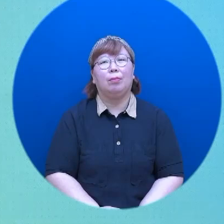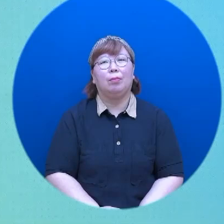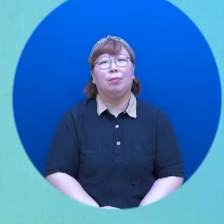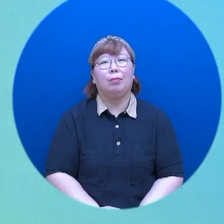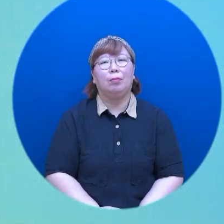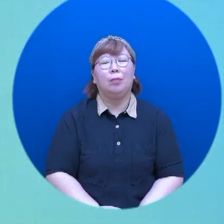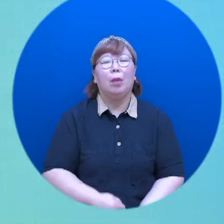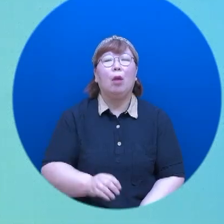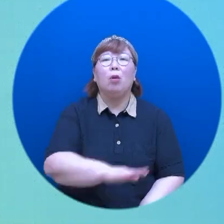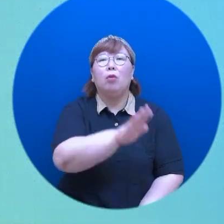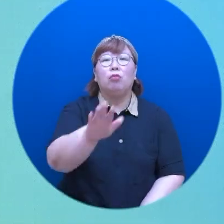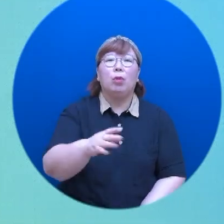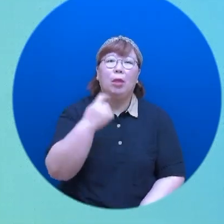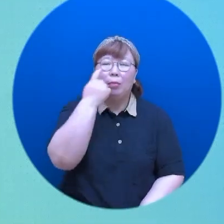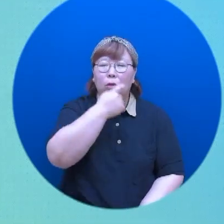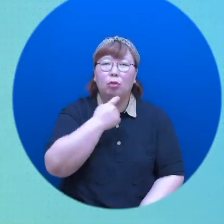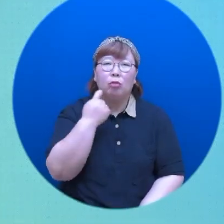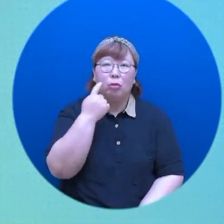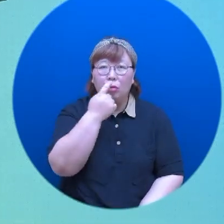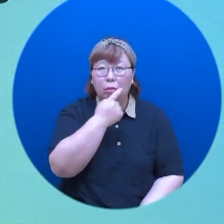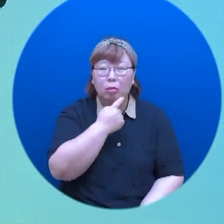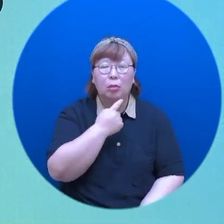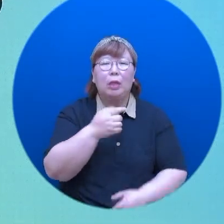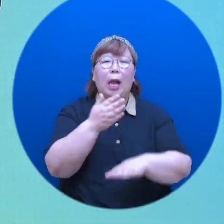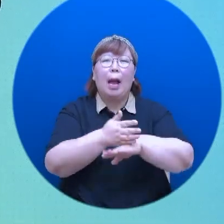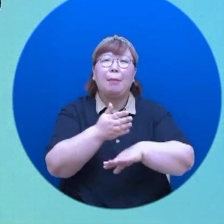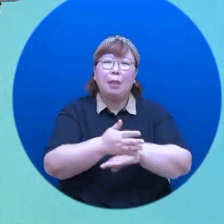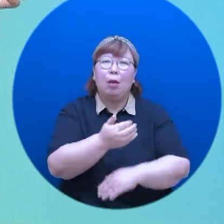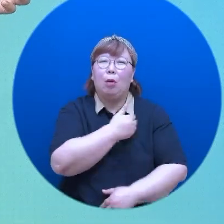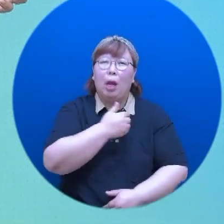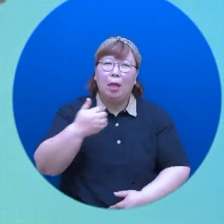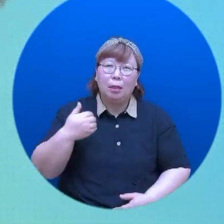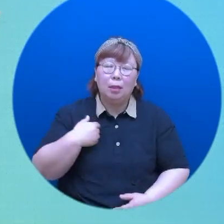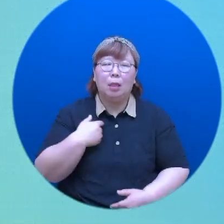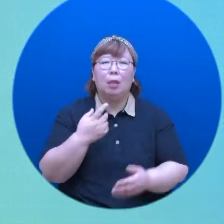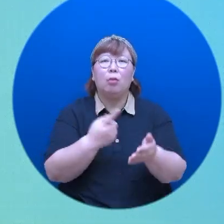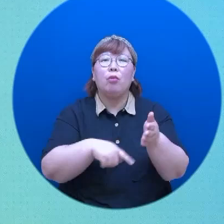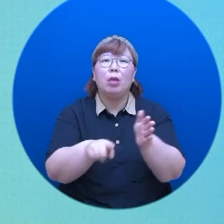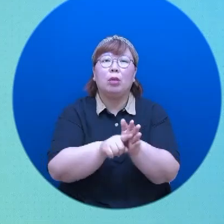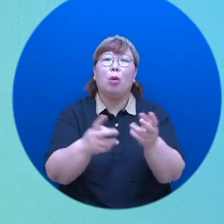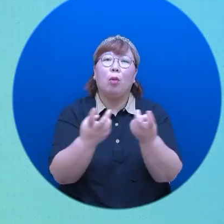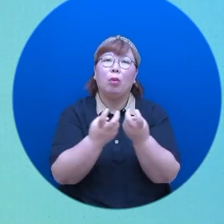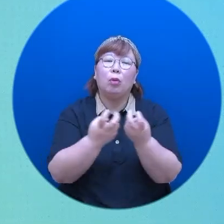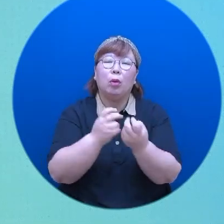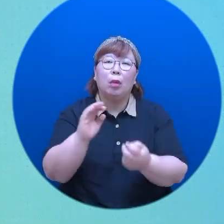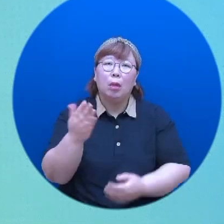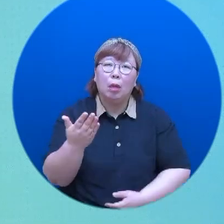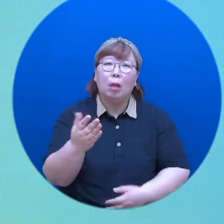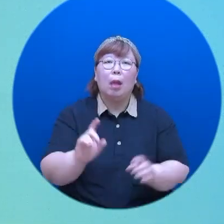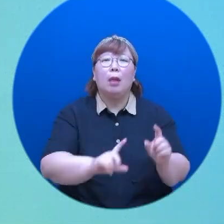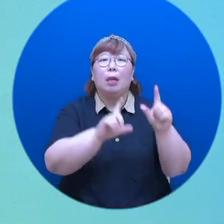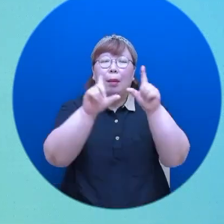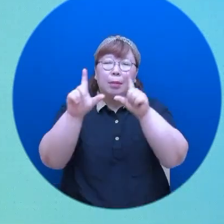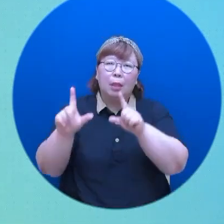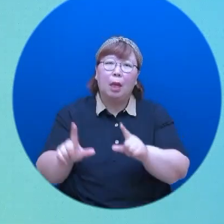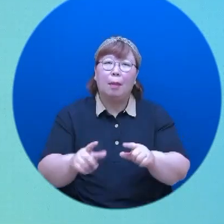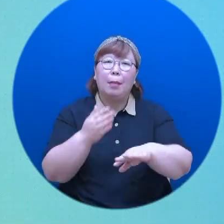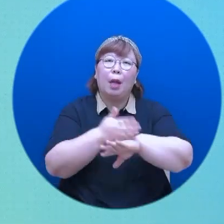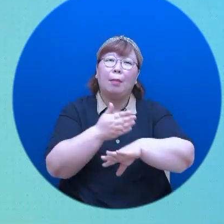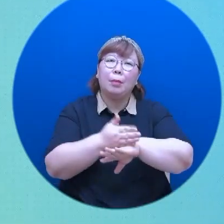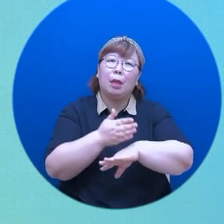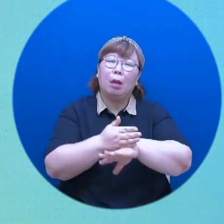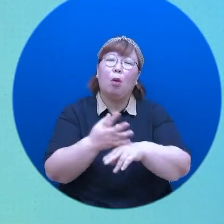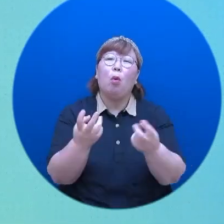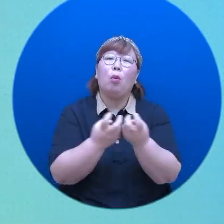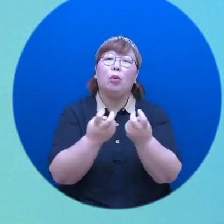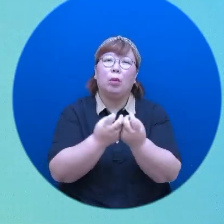입술을 감사로 가득 채울 수 있을까요? 어떻게 하면 우리가 감사하는 삶을 살 수 있을까요? 요즘